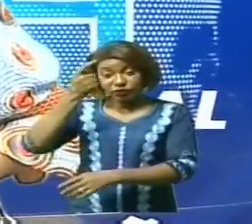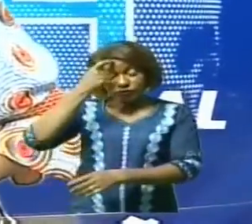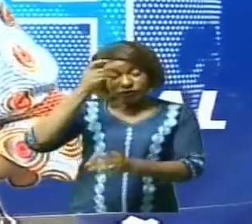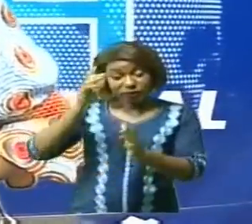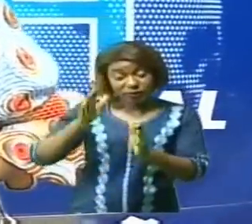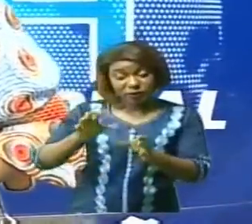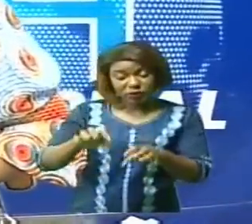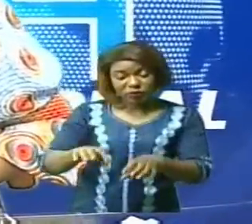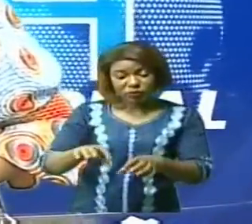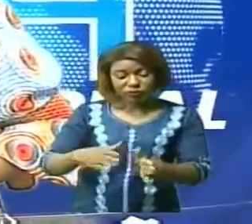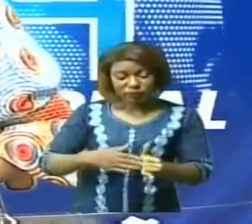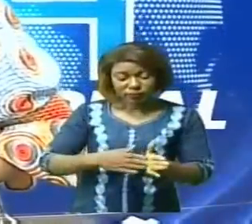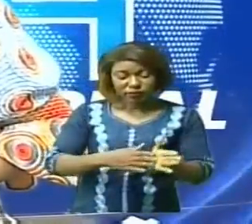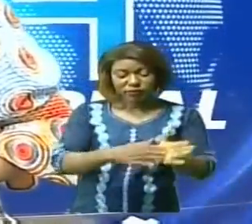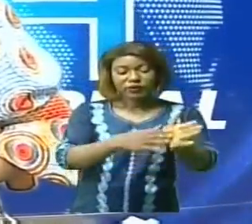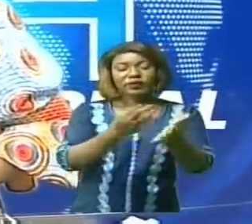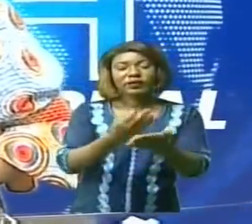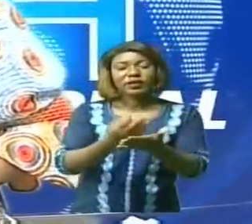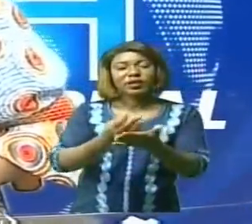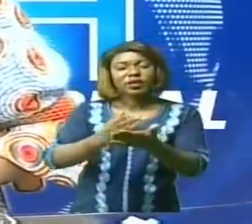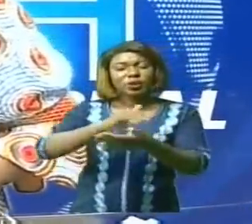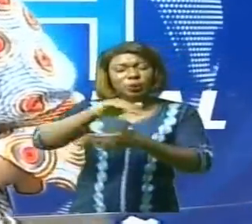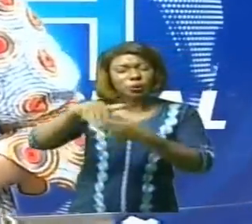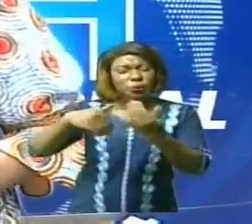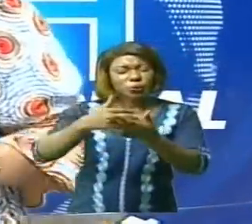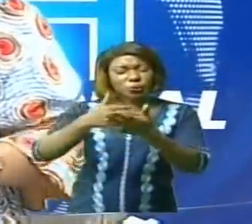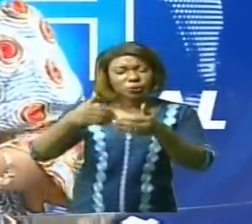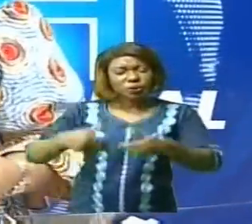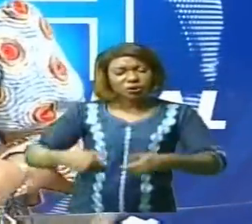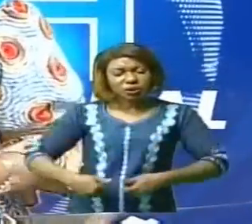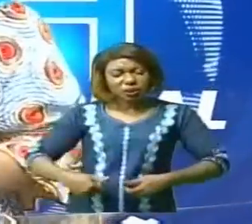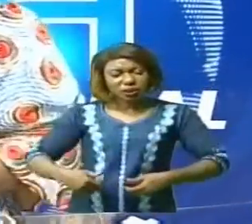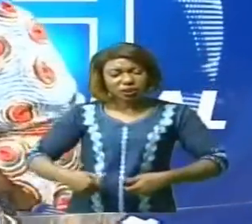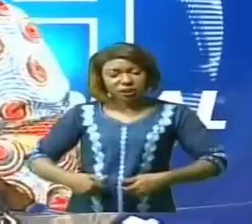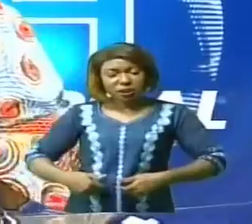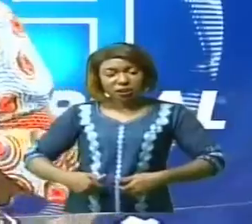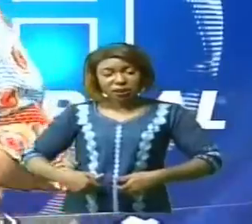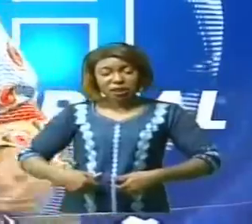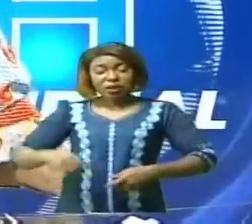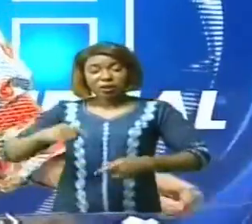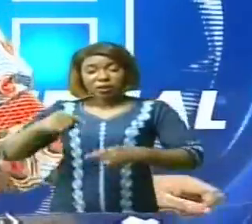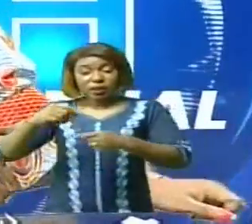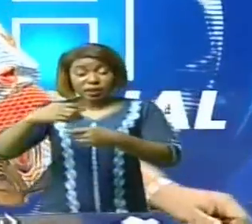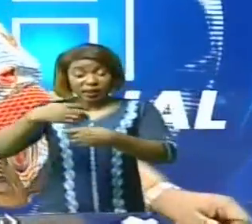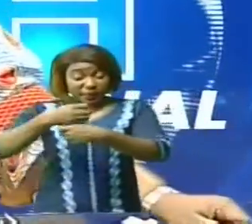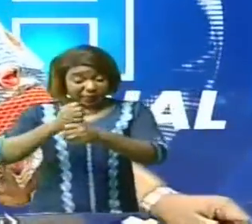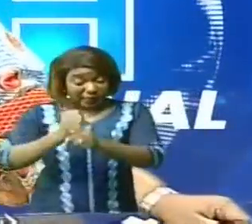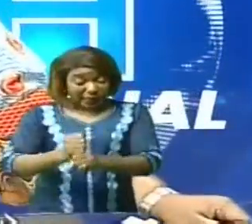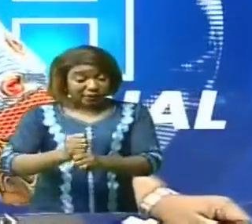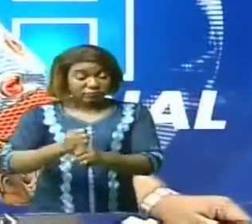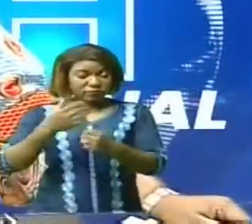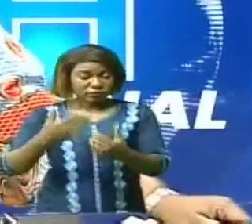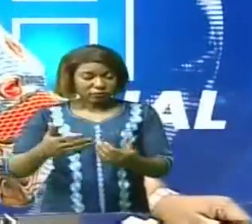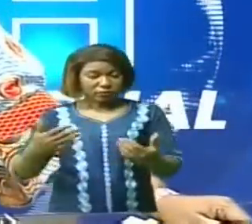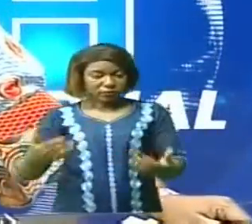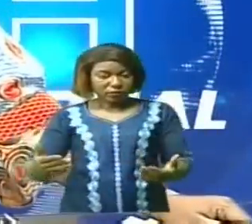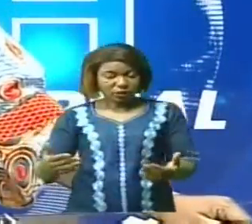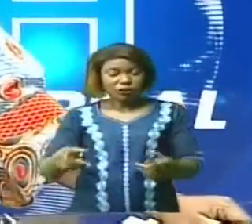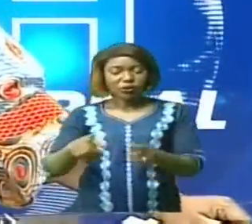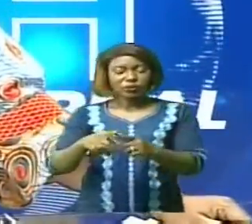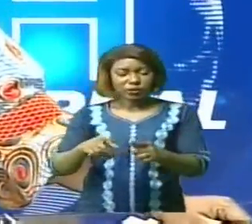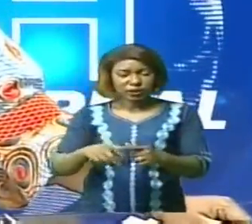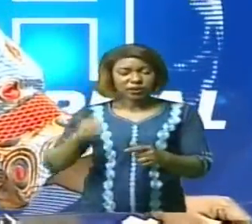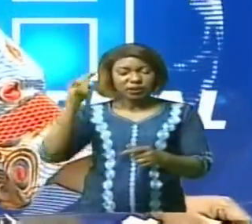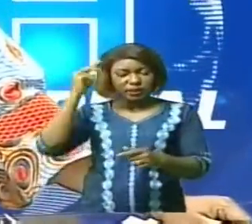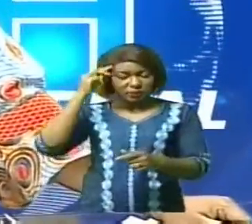promet d'accompagner financièrement tous les jeunes entrepreneurs pour créer des millionnaires congolais. Propos du ministre d'État en charge de l'entrepreneuriat